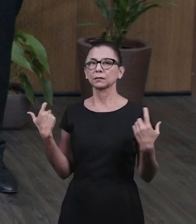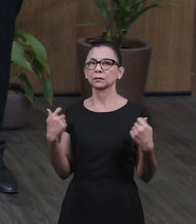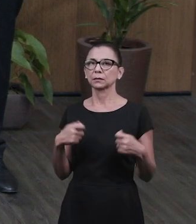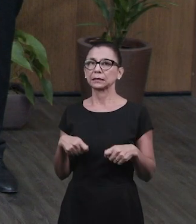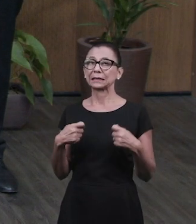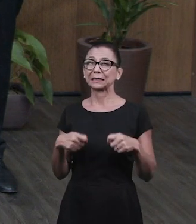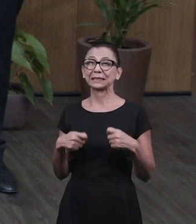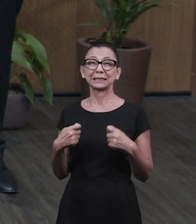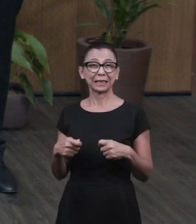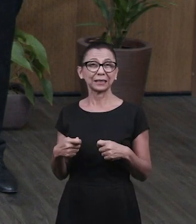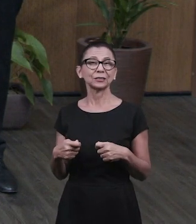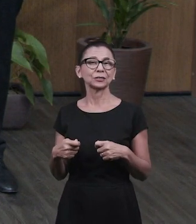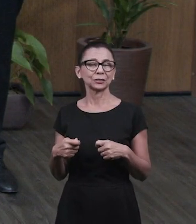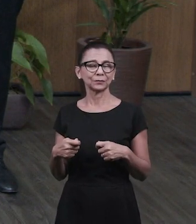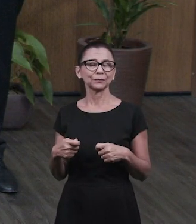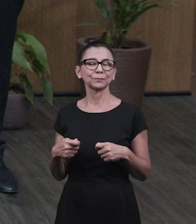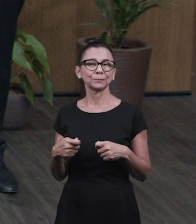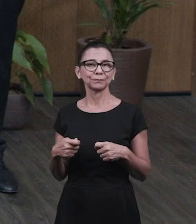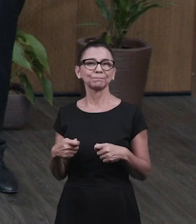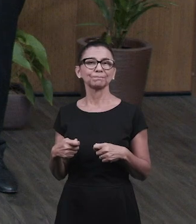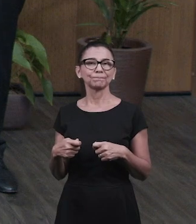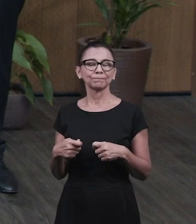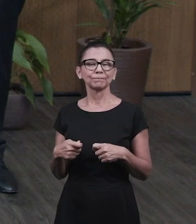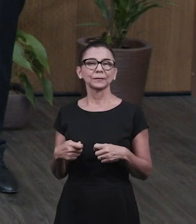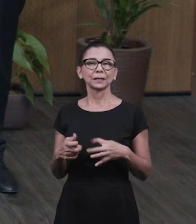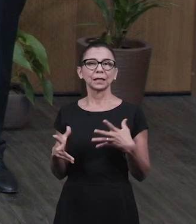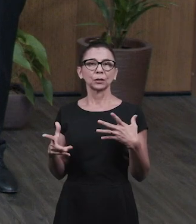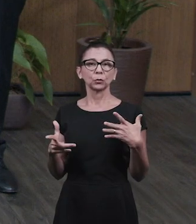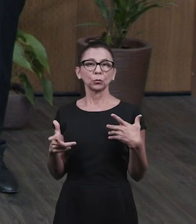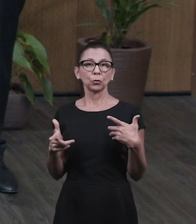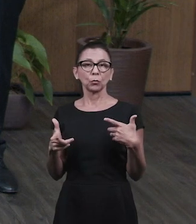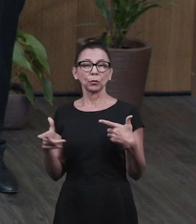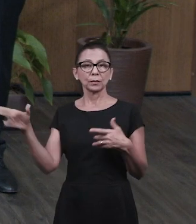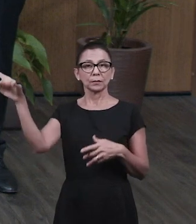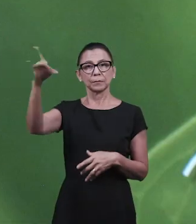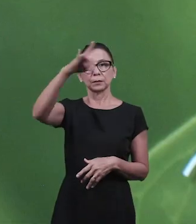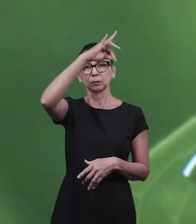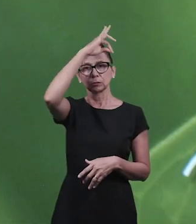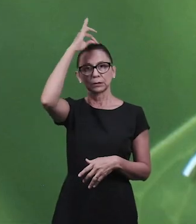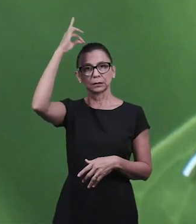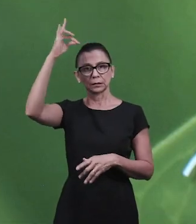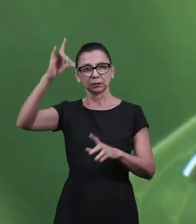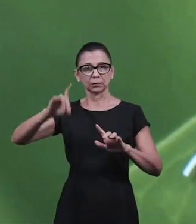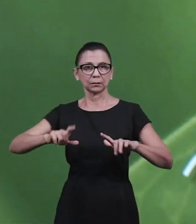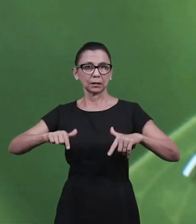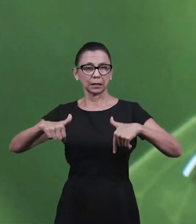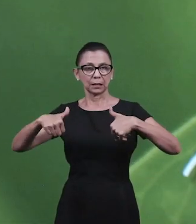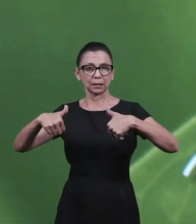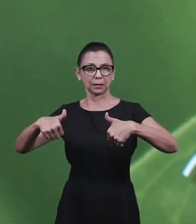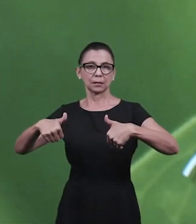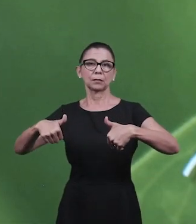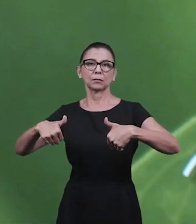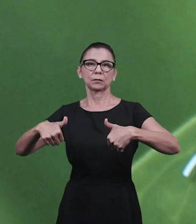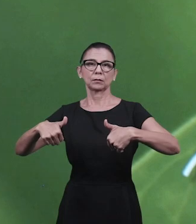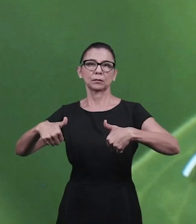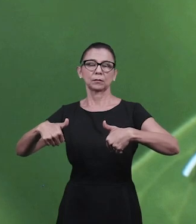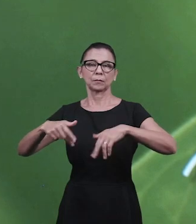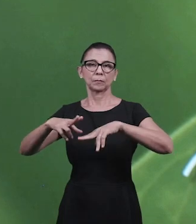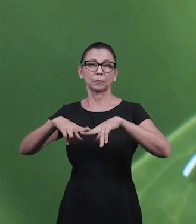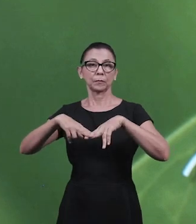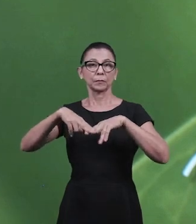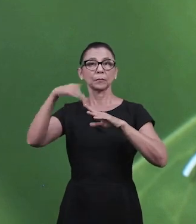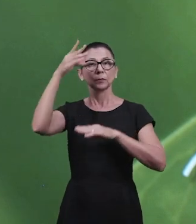encore plus grand du gouvernement du Saint-Esprit à travers les